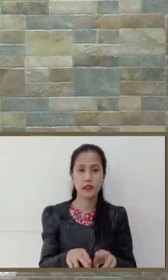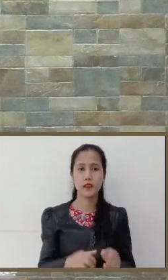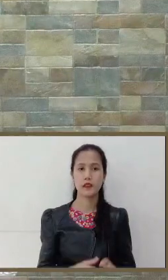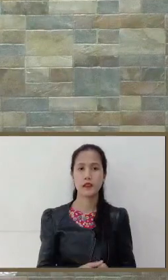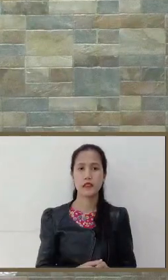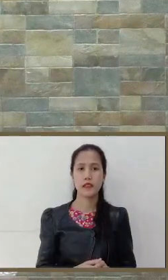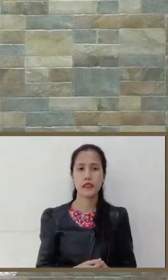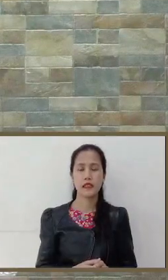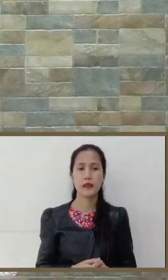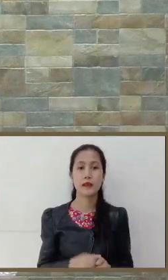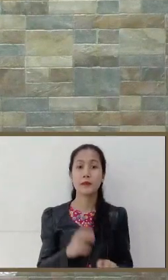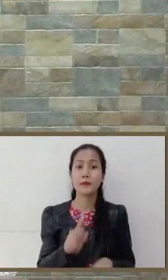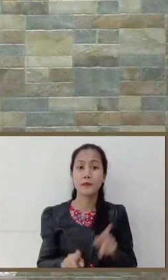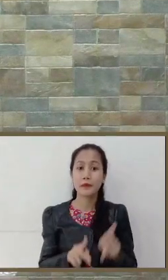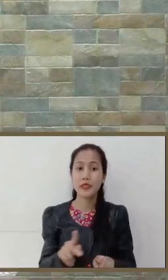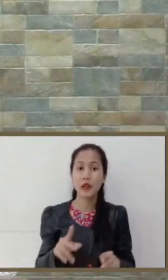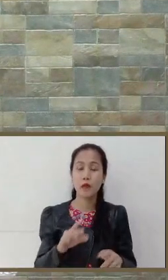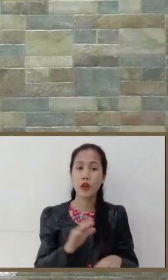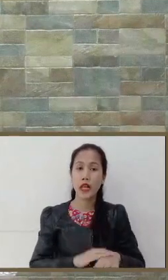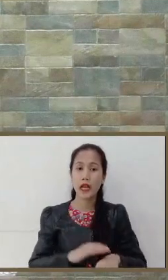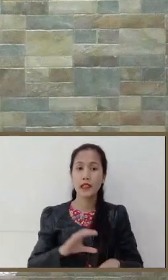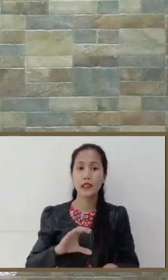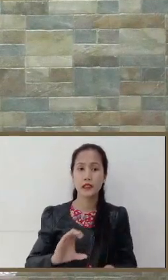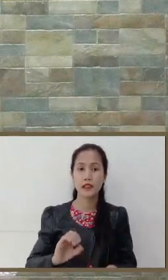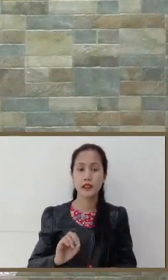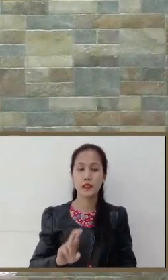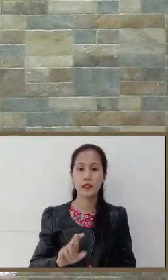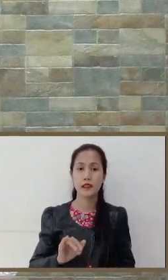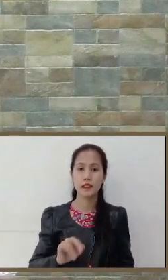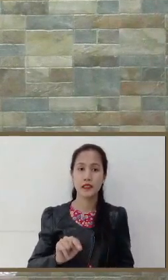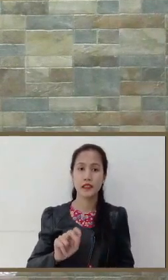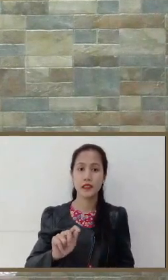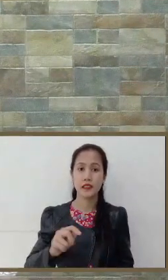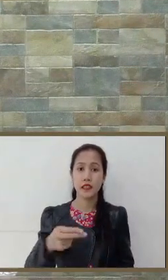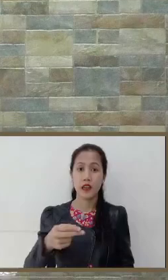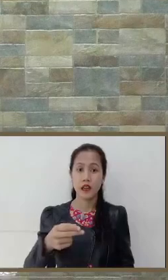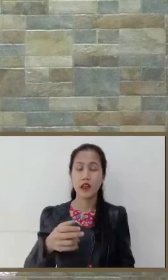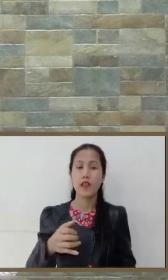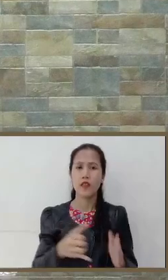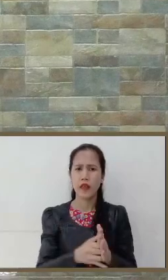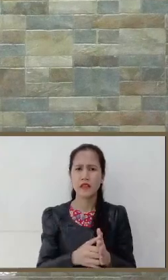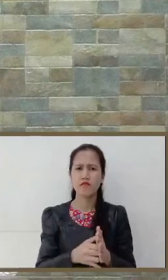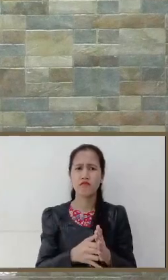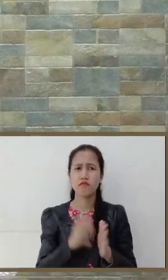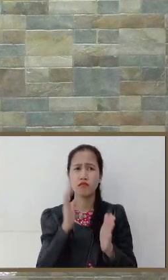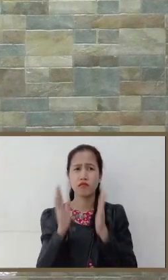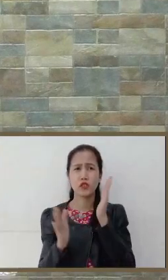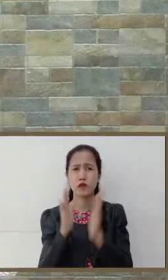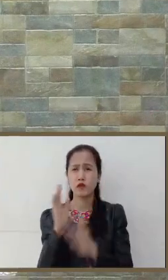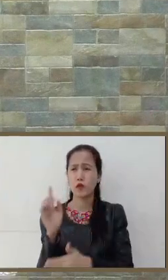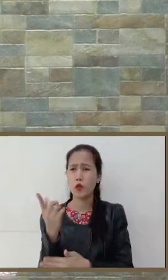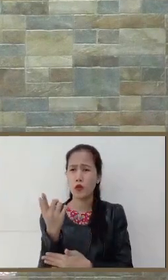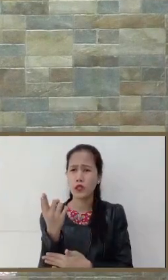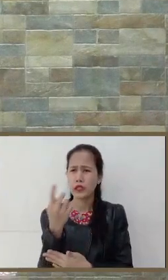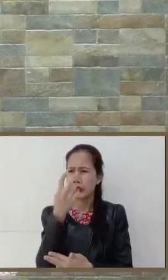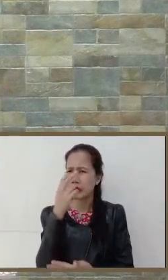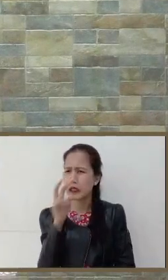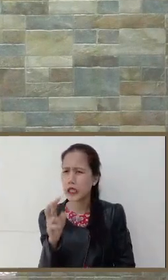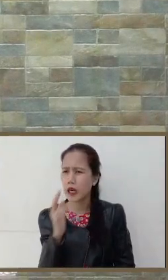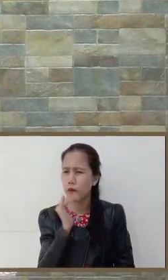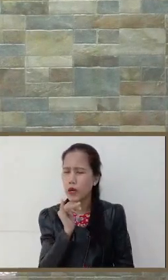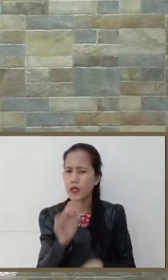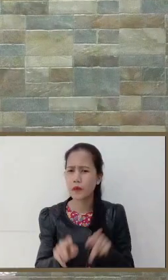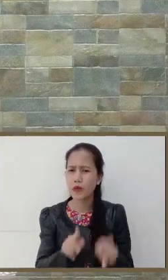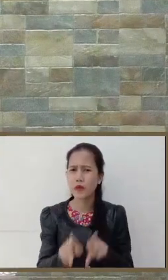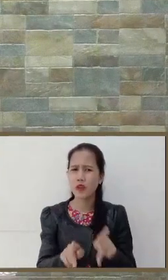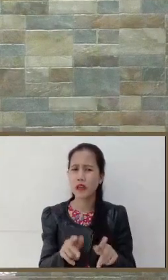itong mga taga-Korinto ay dumating sa punto na ng kanilang buhay na maglingkod sila sa tao. Maaring hindi nila napapansin,